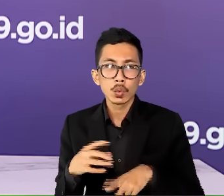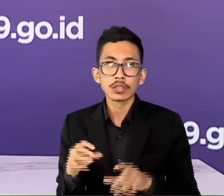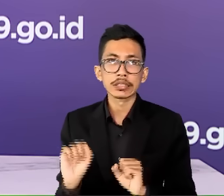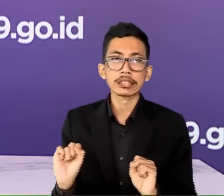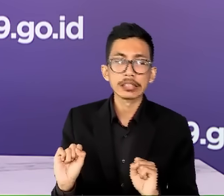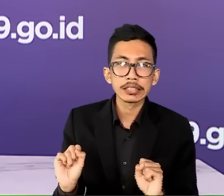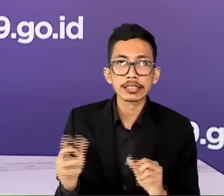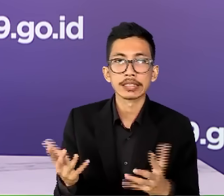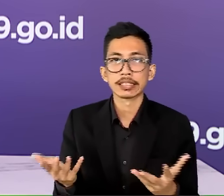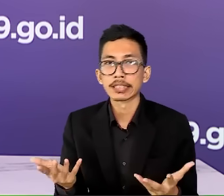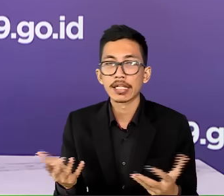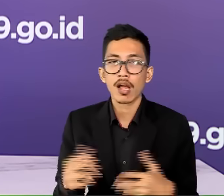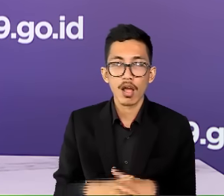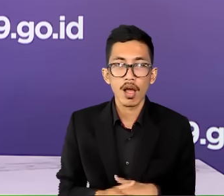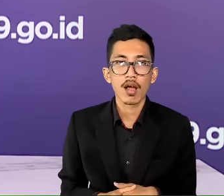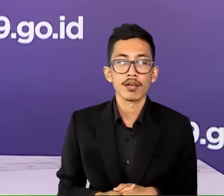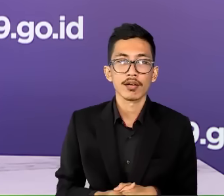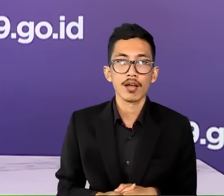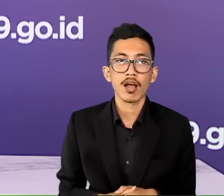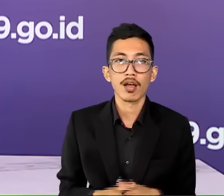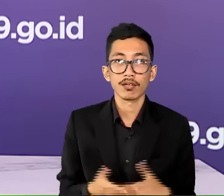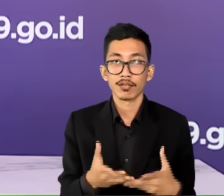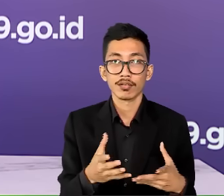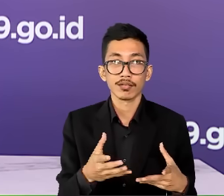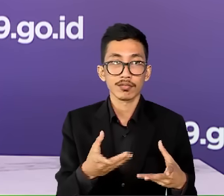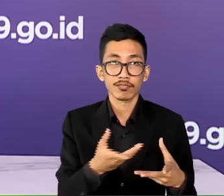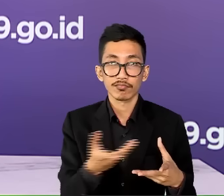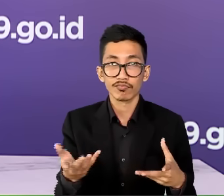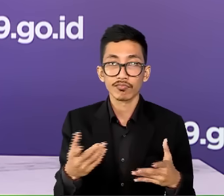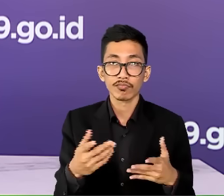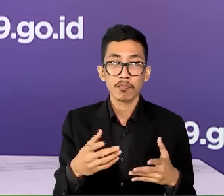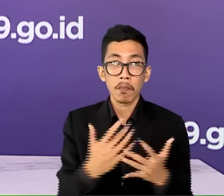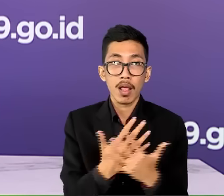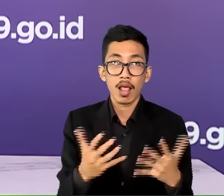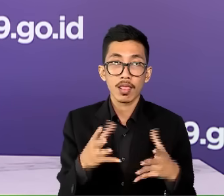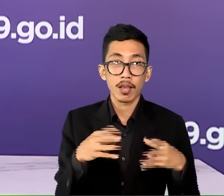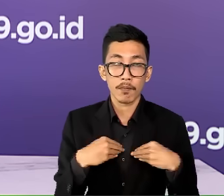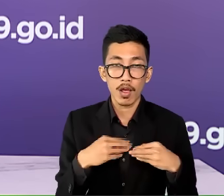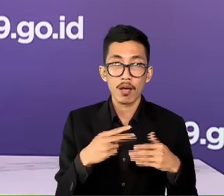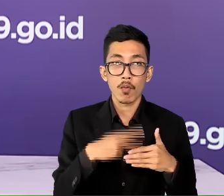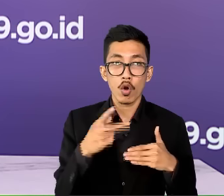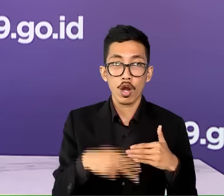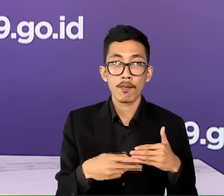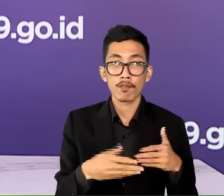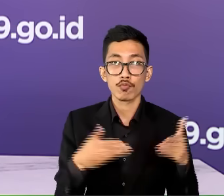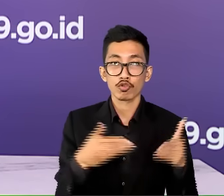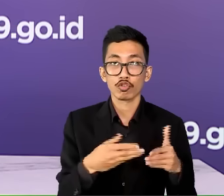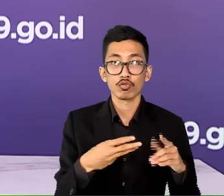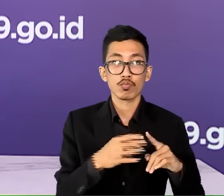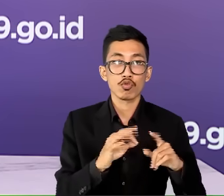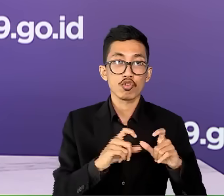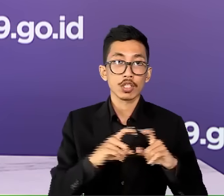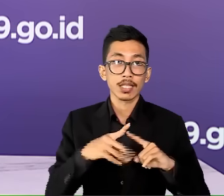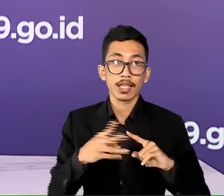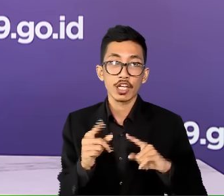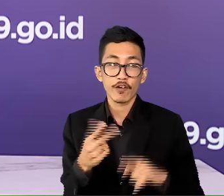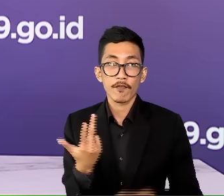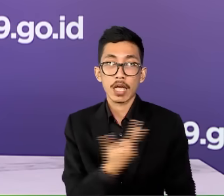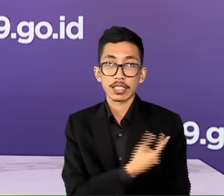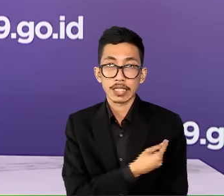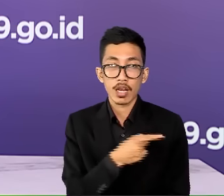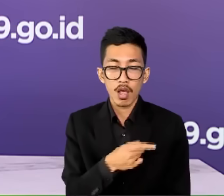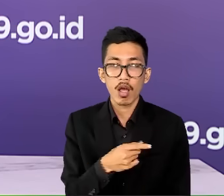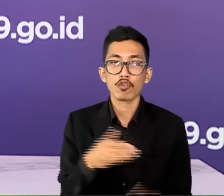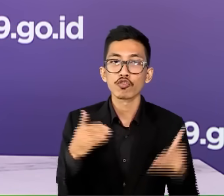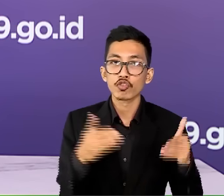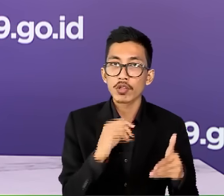itu, prioritas penerima program booster vaksin saat ini adalah tenaga kesehatan sebagai populasi berisiko